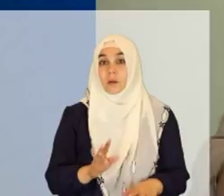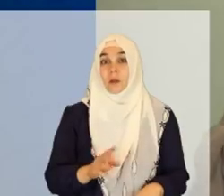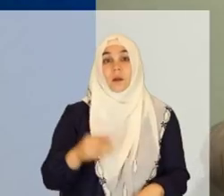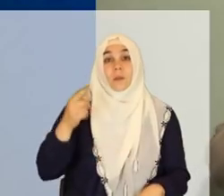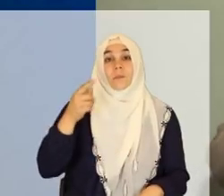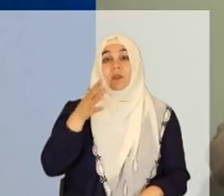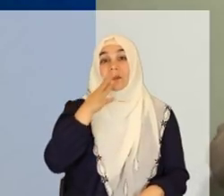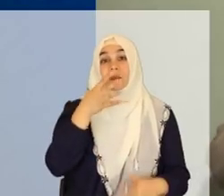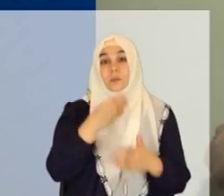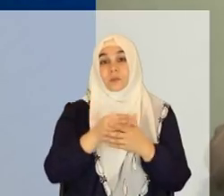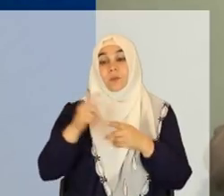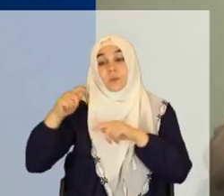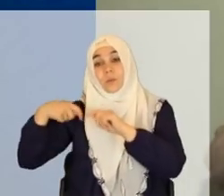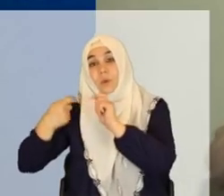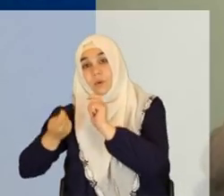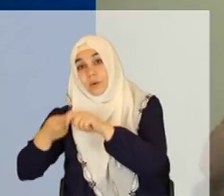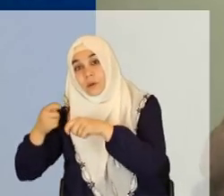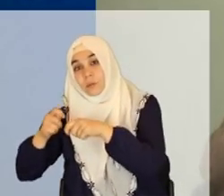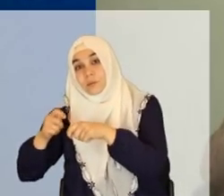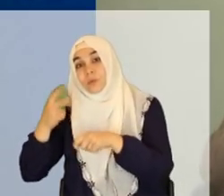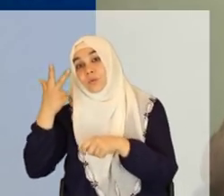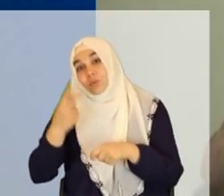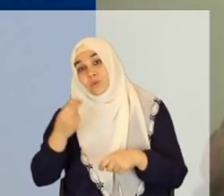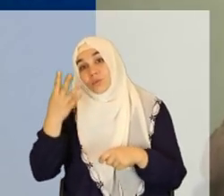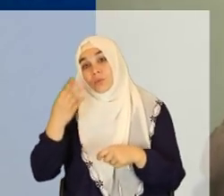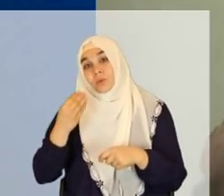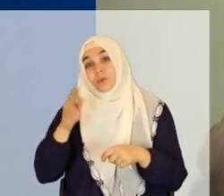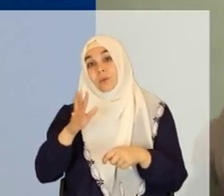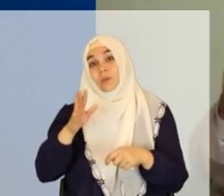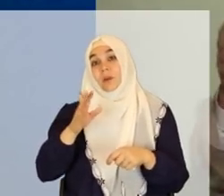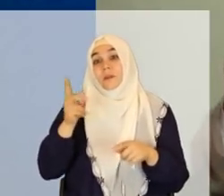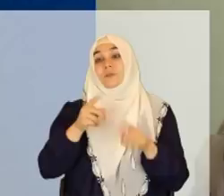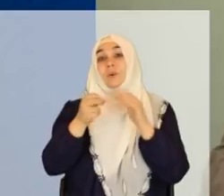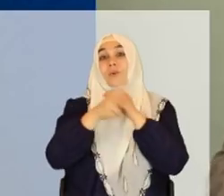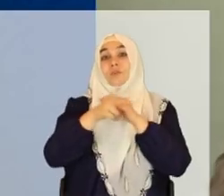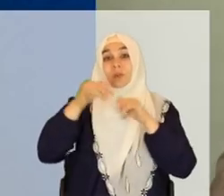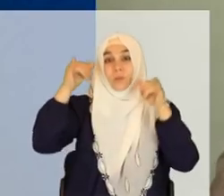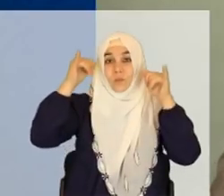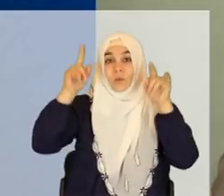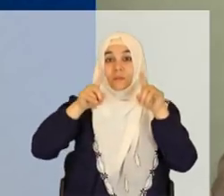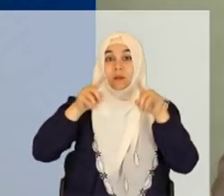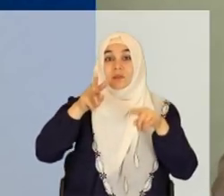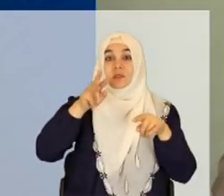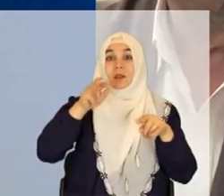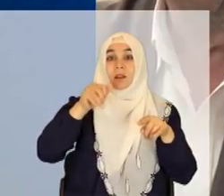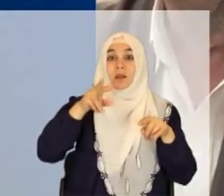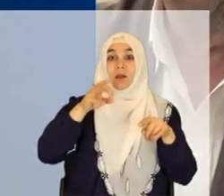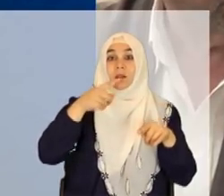Ma'lum vaqt bog'lab turib so'ysa bo'laveradi. Misol uchun qochib ketgan mollar bo'ladi, buni fiqda jalola